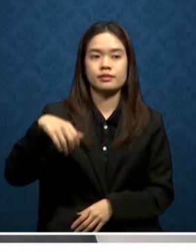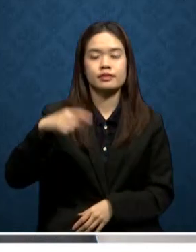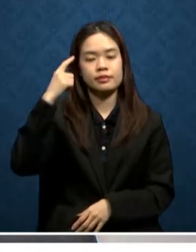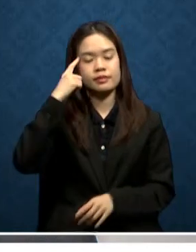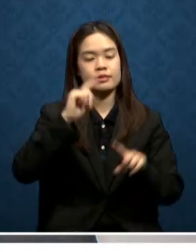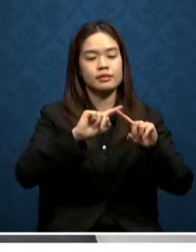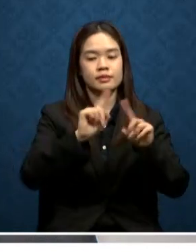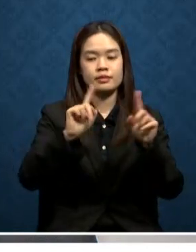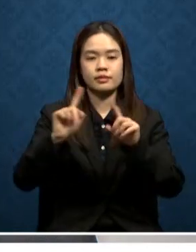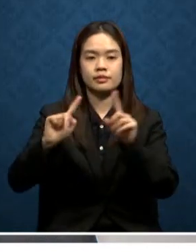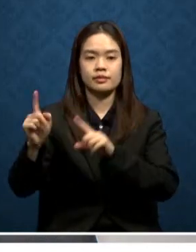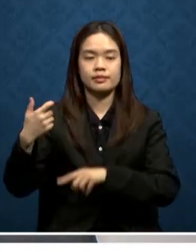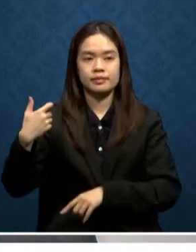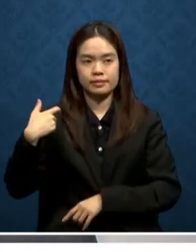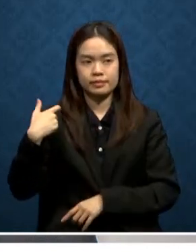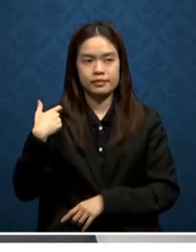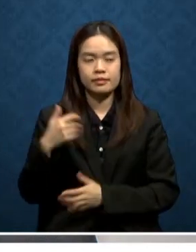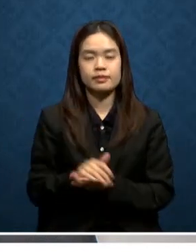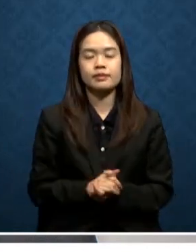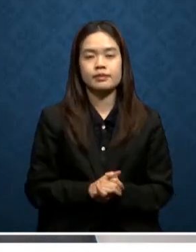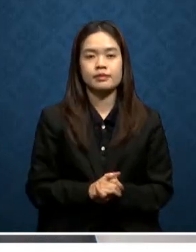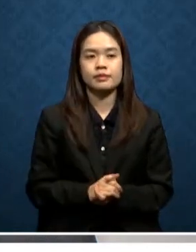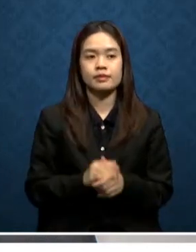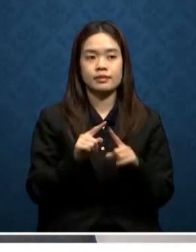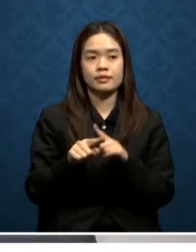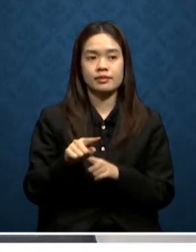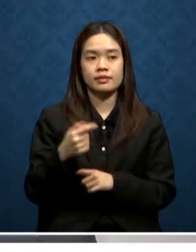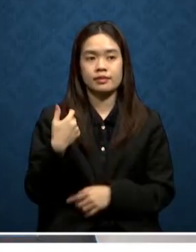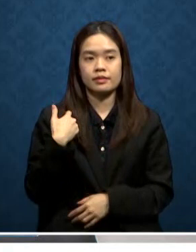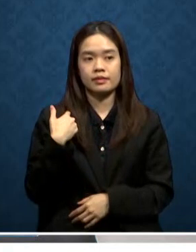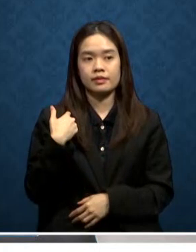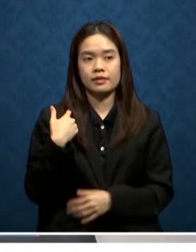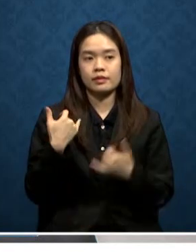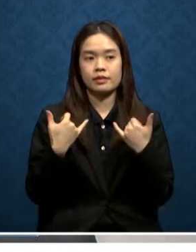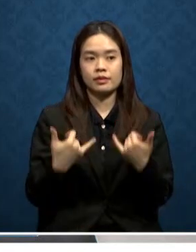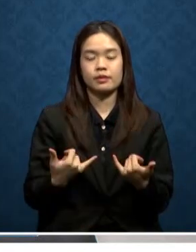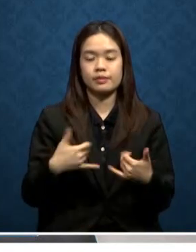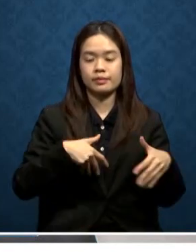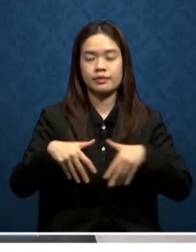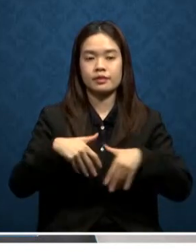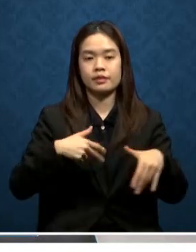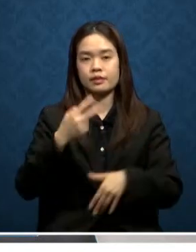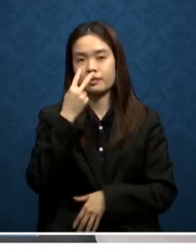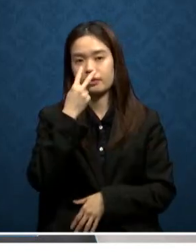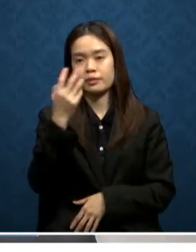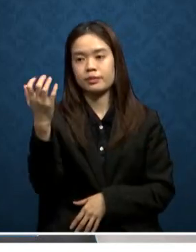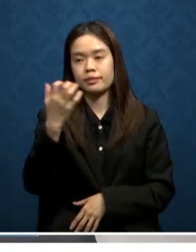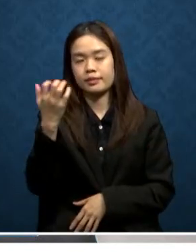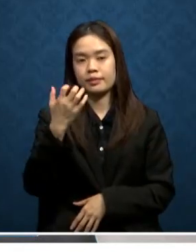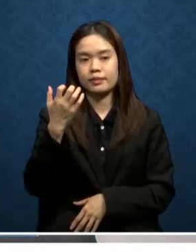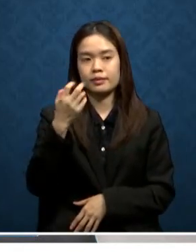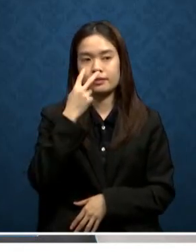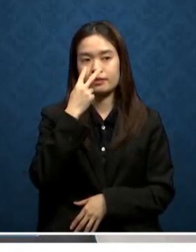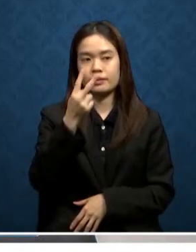กต่างที่หลากหลายถือเป็นสิ่งที่ดีมากนะครับแต่สิ่งที่จับจ้องมาจากชาวโลกจากพี่น้องประชาชนที่อยู่ข้างนอก